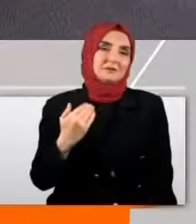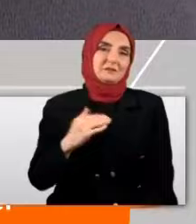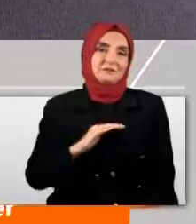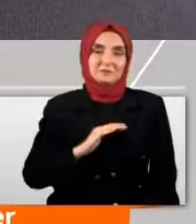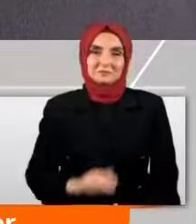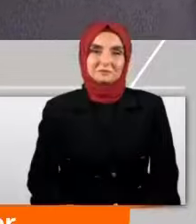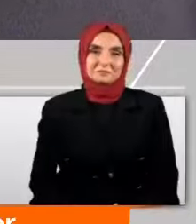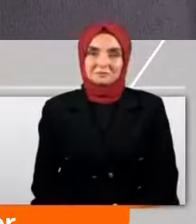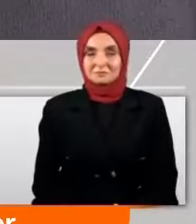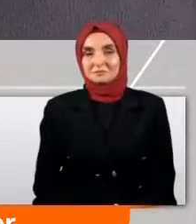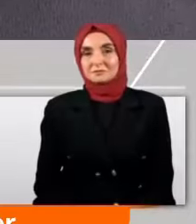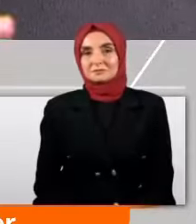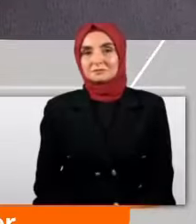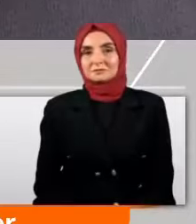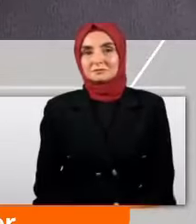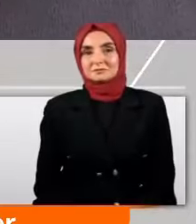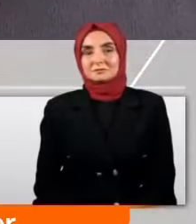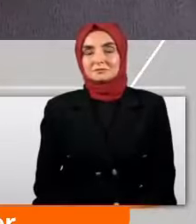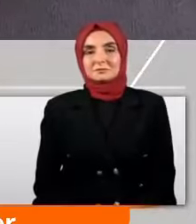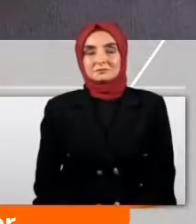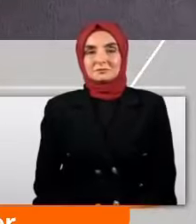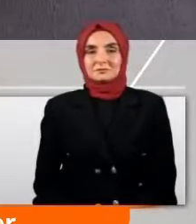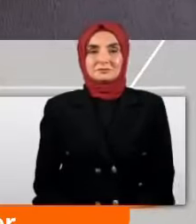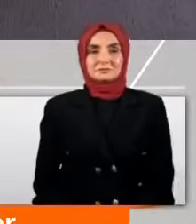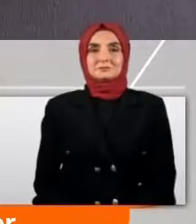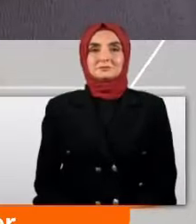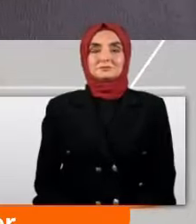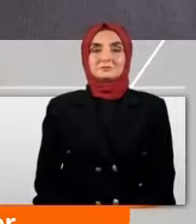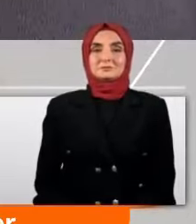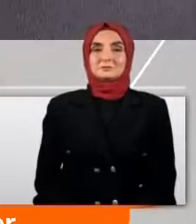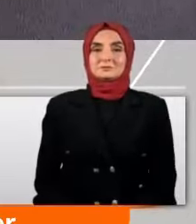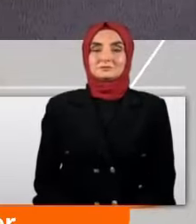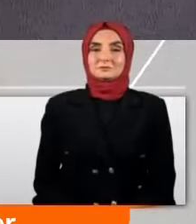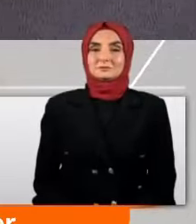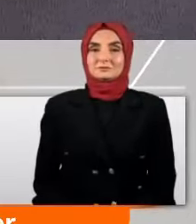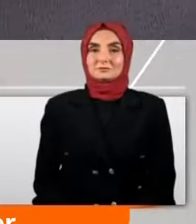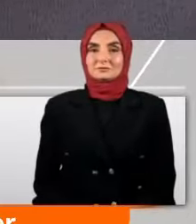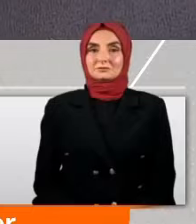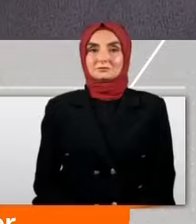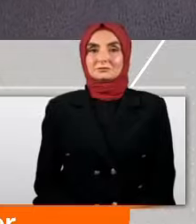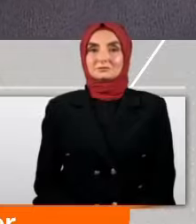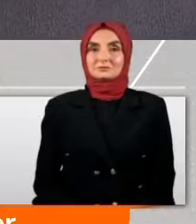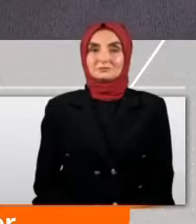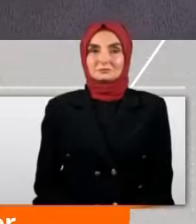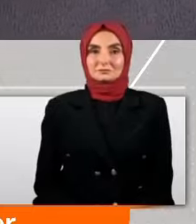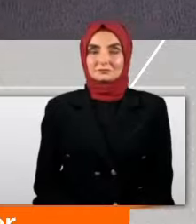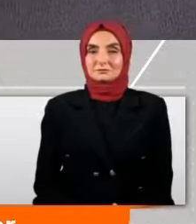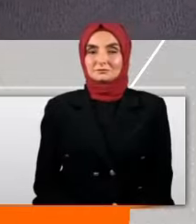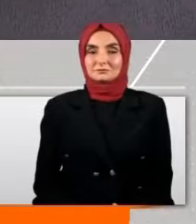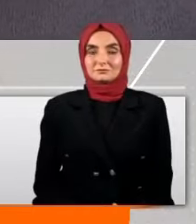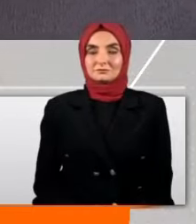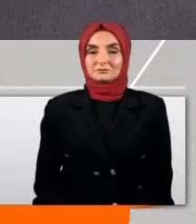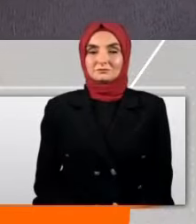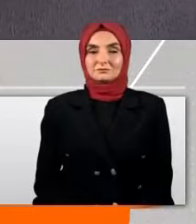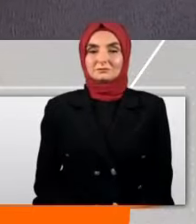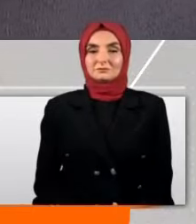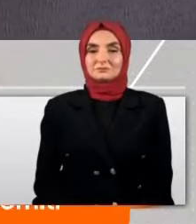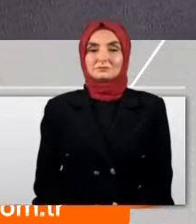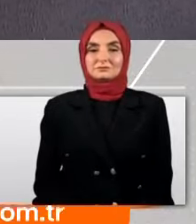Sizle konuşurken bu 30 saniye içinde 4 yoldan da araç geçti mesela. Aynen işte birbirlerini görmediklerini, biraz da süratli geldikleri için bu sefer